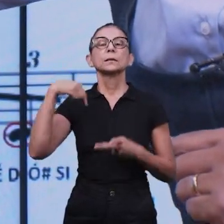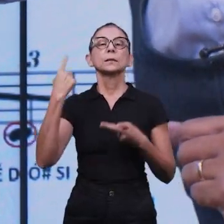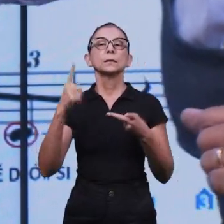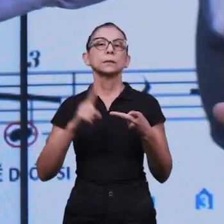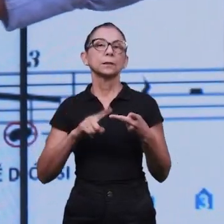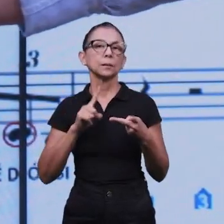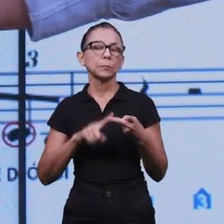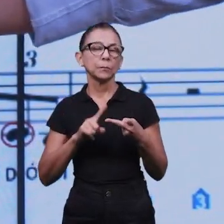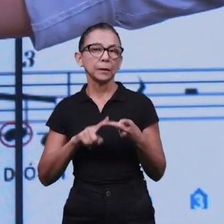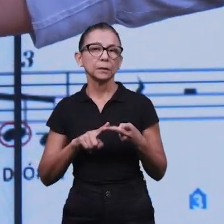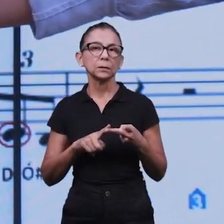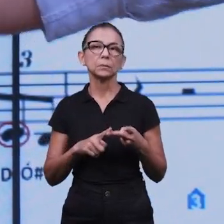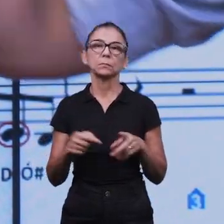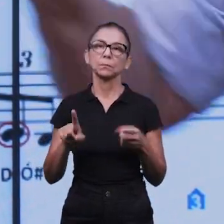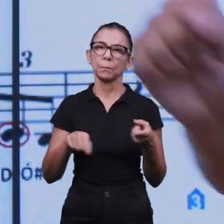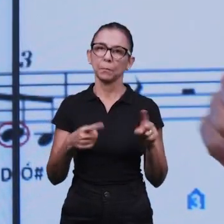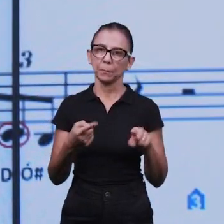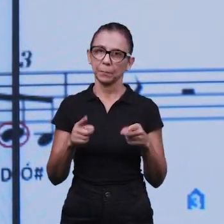percussion.